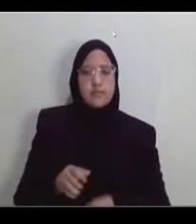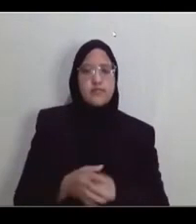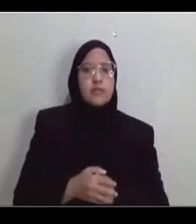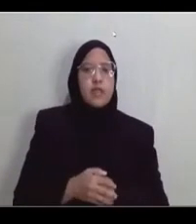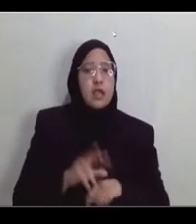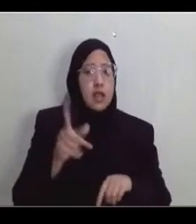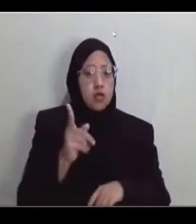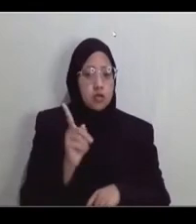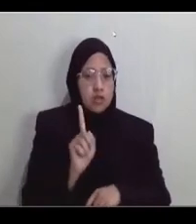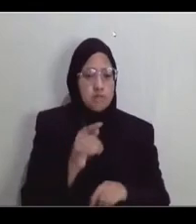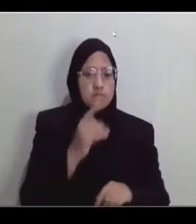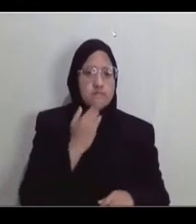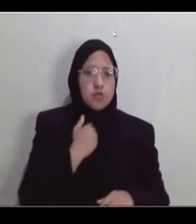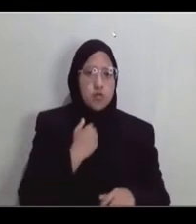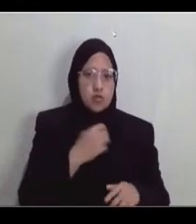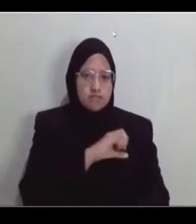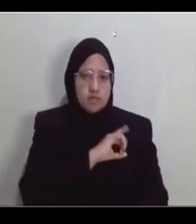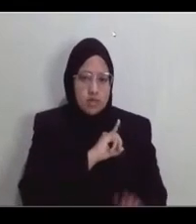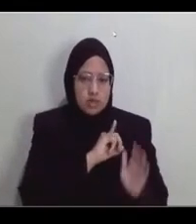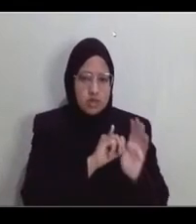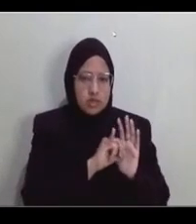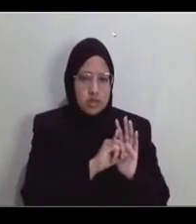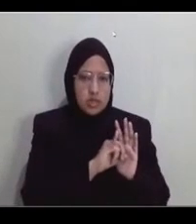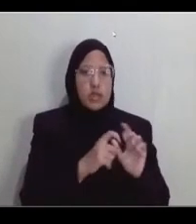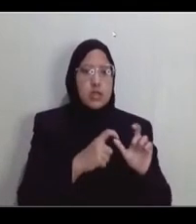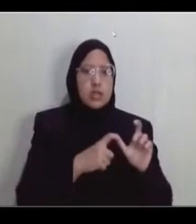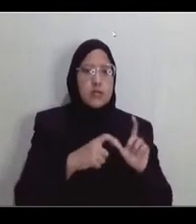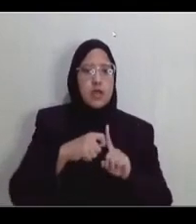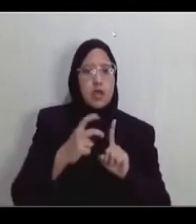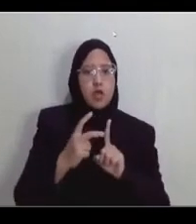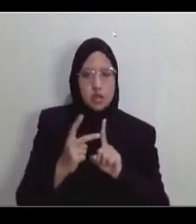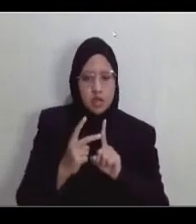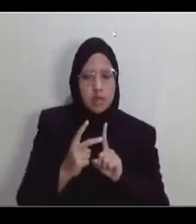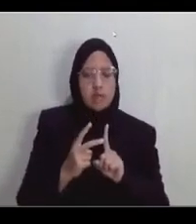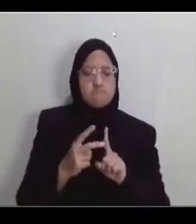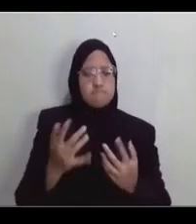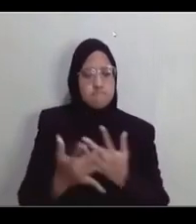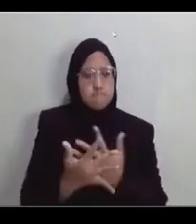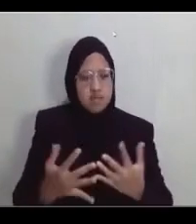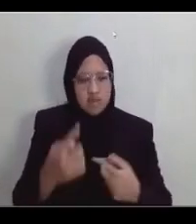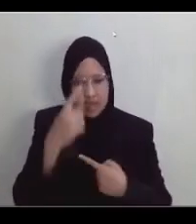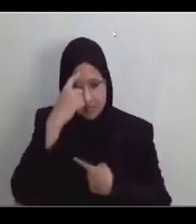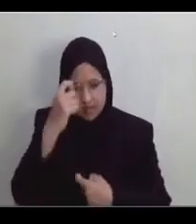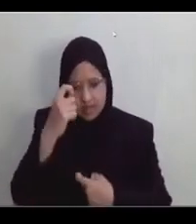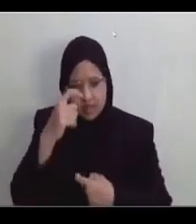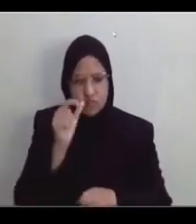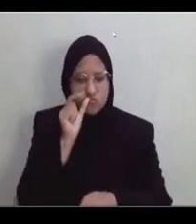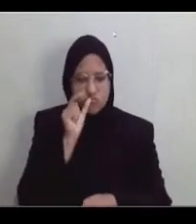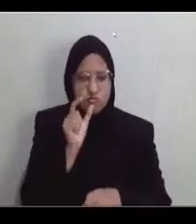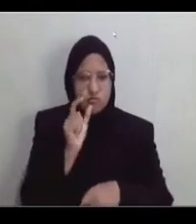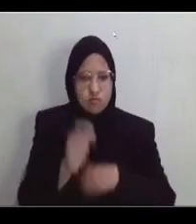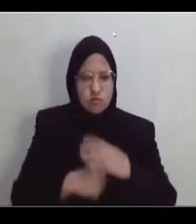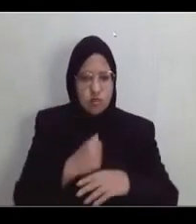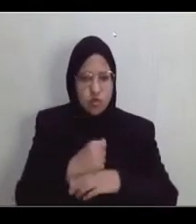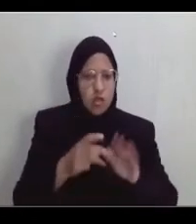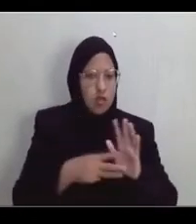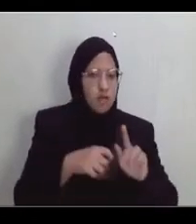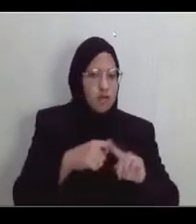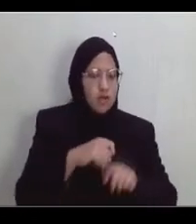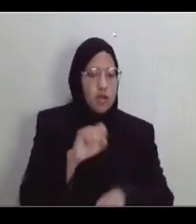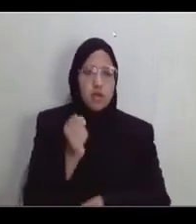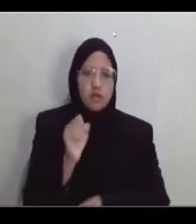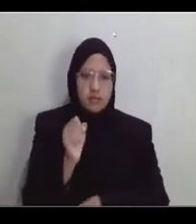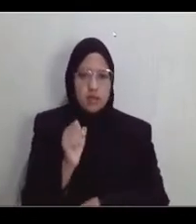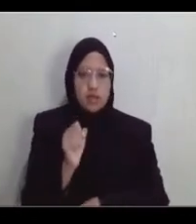konstitusi tidak akan berhasil meraih kepercayaan dan dukungan masyarakat yang merupakan kebutuhan mutlak bagi pentaatan dan